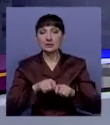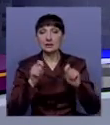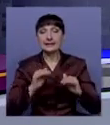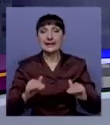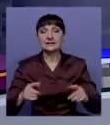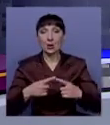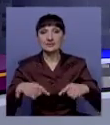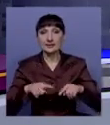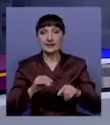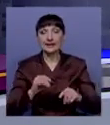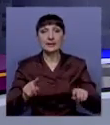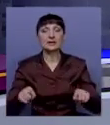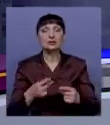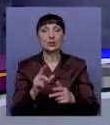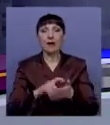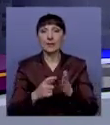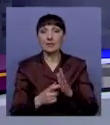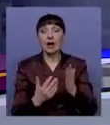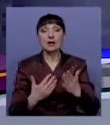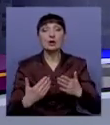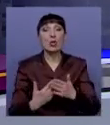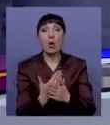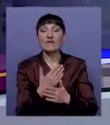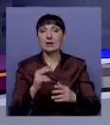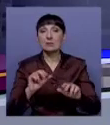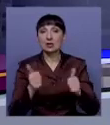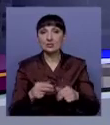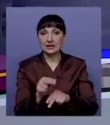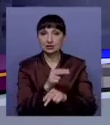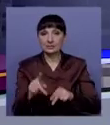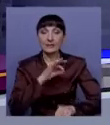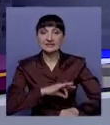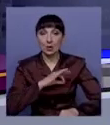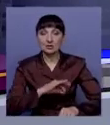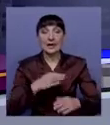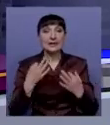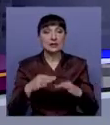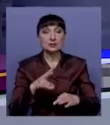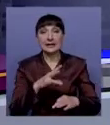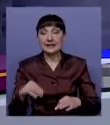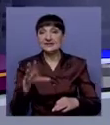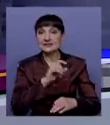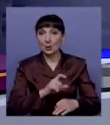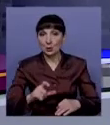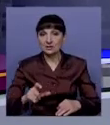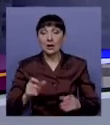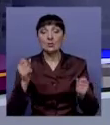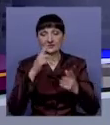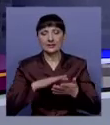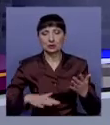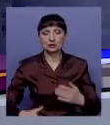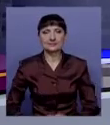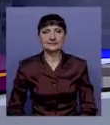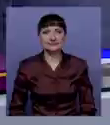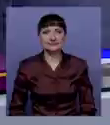и реабилитационные кабинеты. А вот какие инновационные методики лечения в них применяют и доступны ли они в рамках УСМС, выясняла Дина